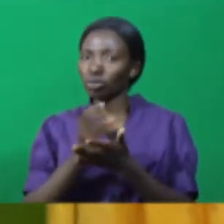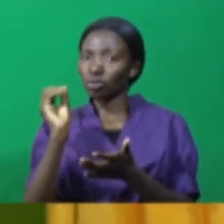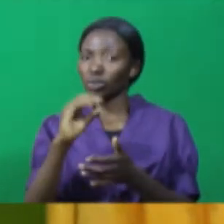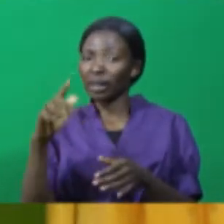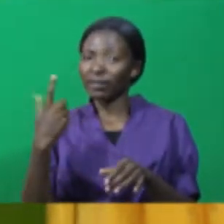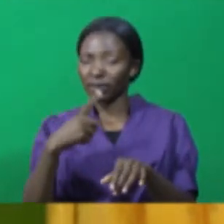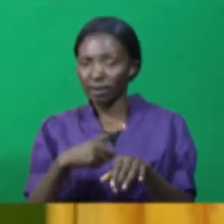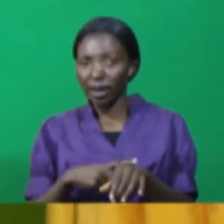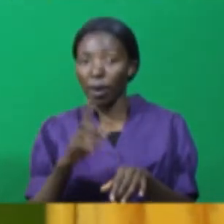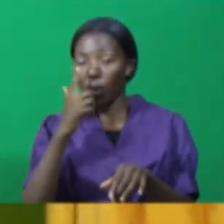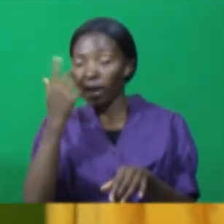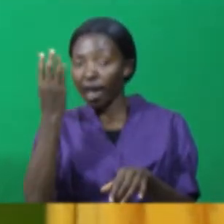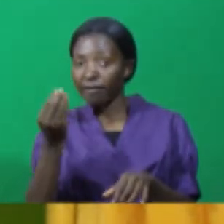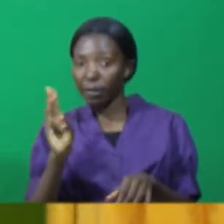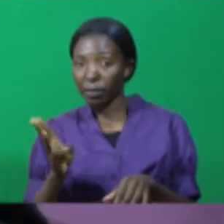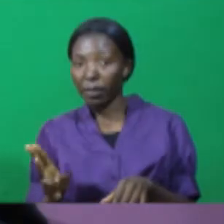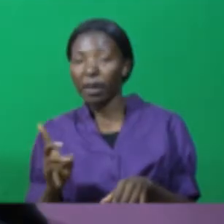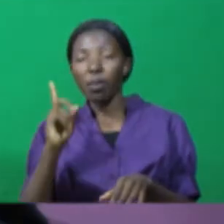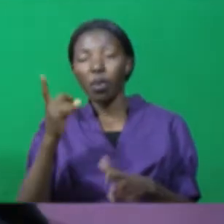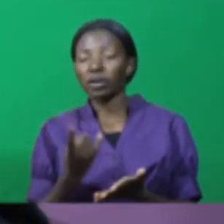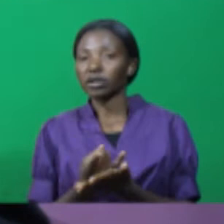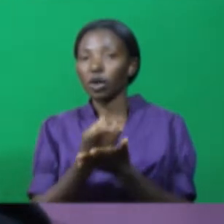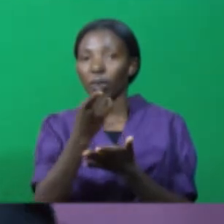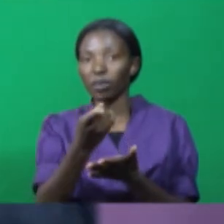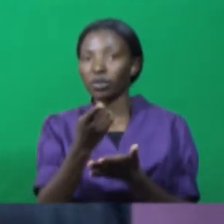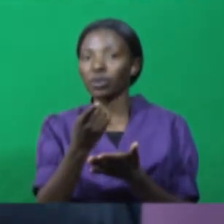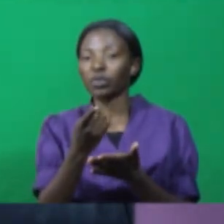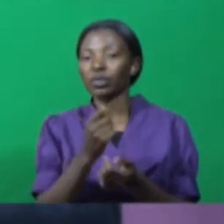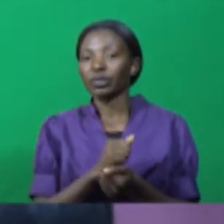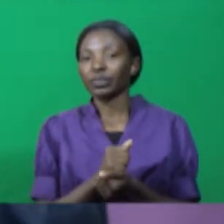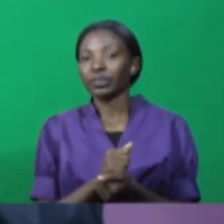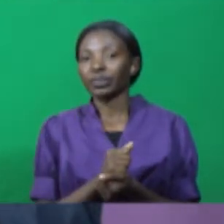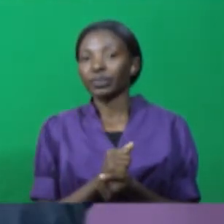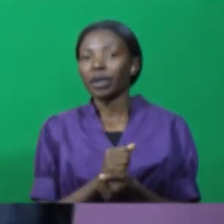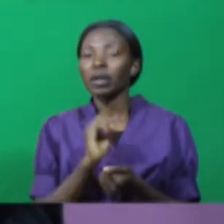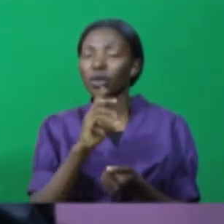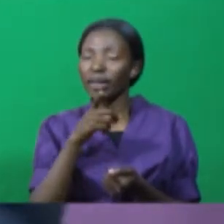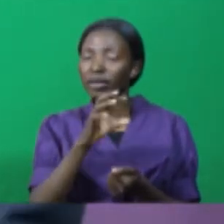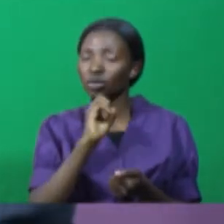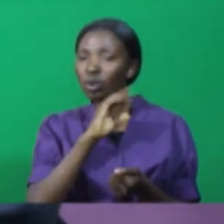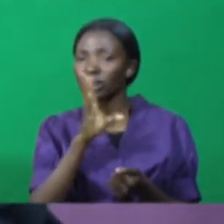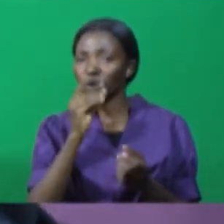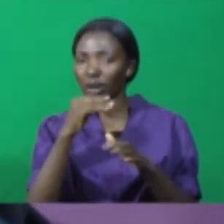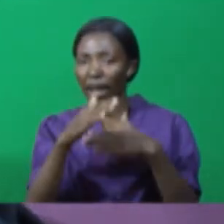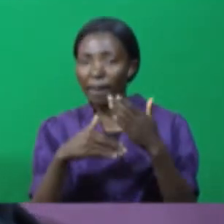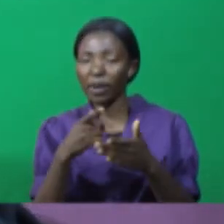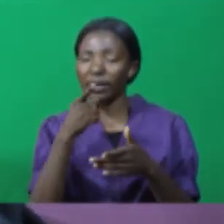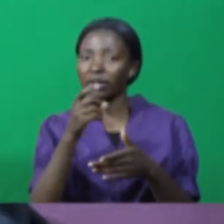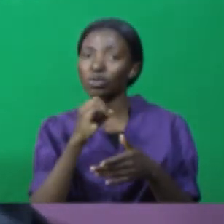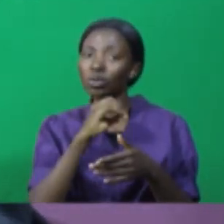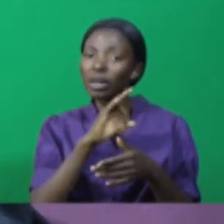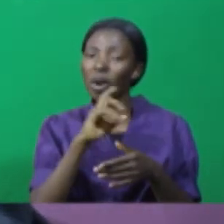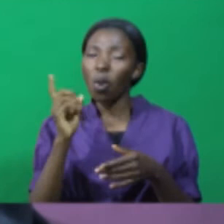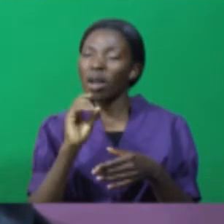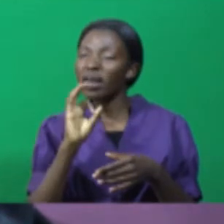pamuyedzo Mwari anokubatsira kubuda ipapo usina kumutadzira. Bari pasa nyaya dzamuri kungotaura imimi ka. Kutaura nyaya dzinobata varume